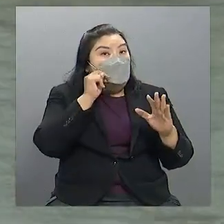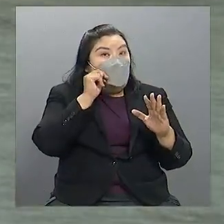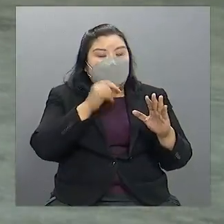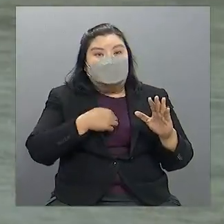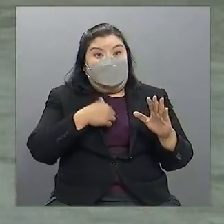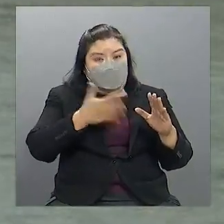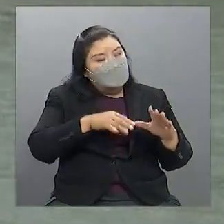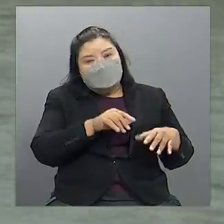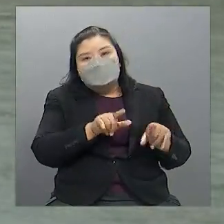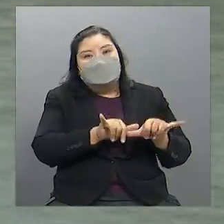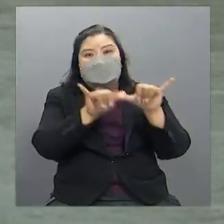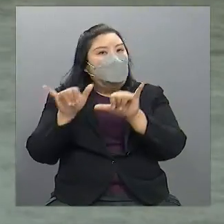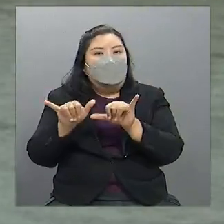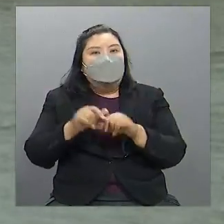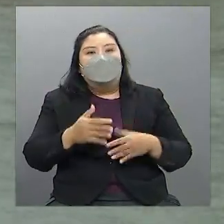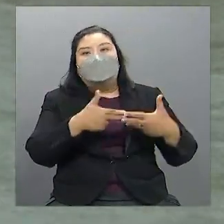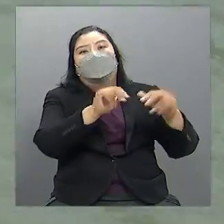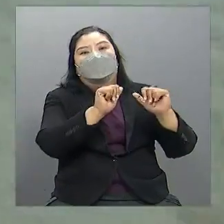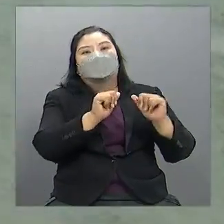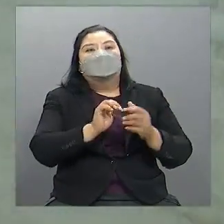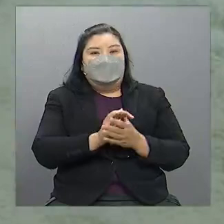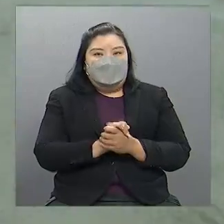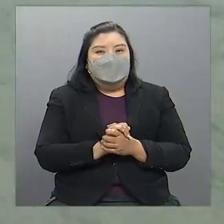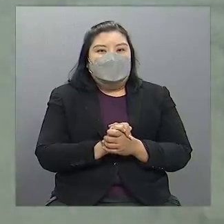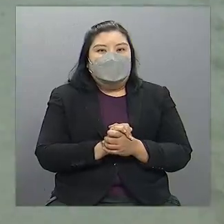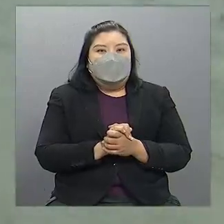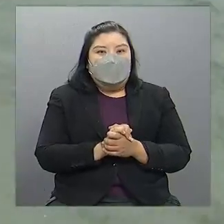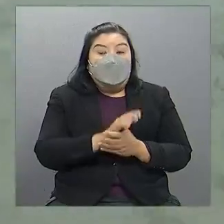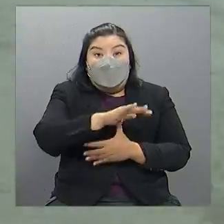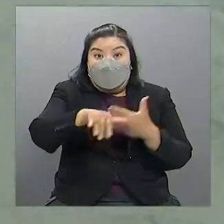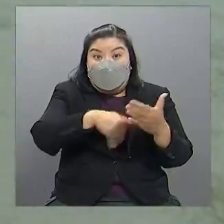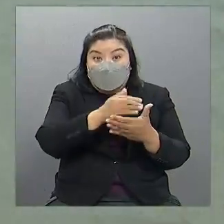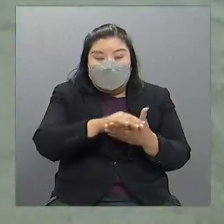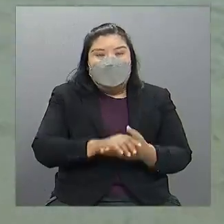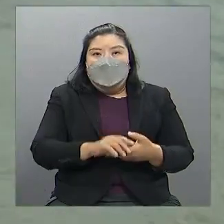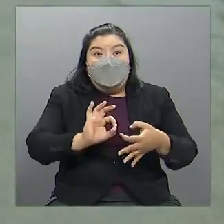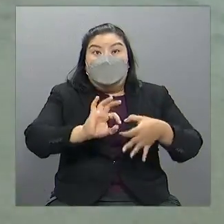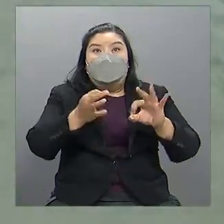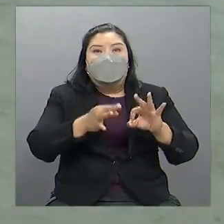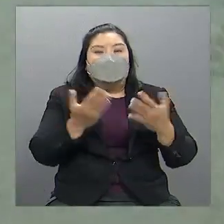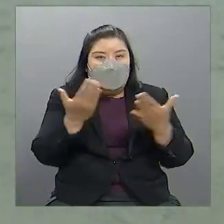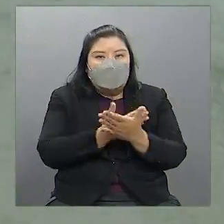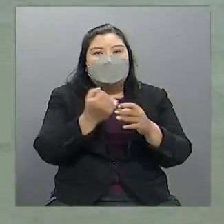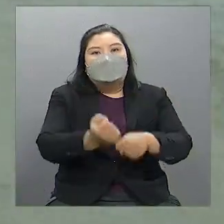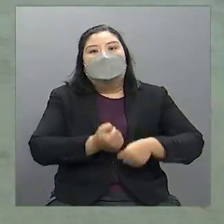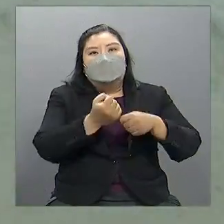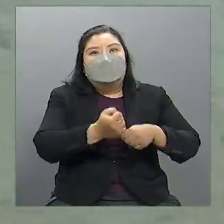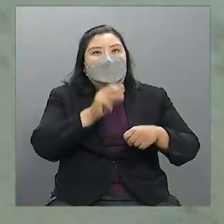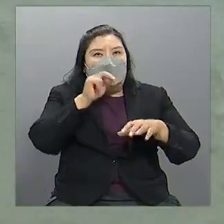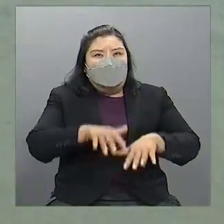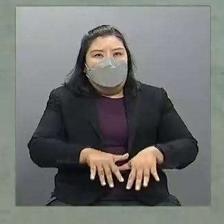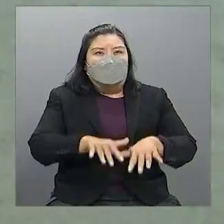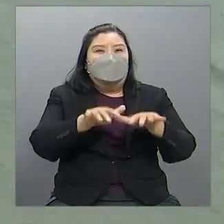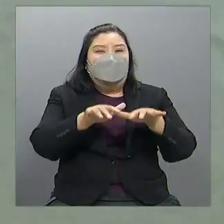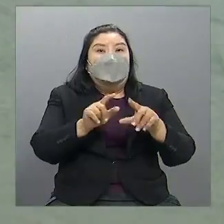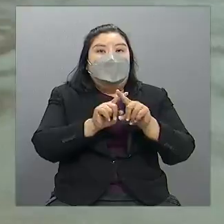ำท่วมเช่นเดียวกันค่ะทำให้ชาวบ้านที่มาร่วมงานศพจะต้องใช้เรือสัญจรไปมาแทนเพราะว่าระดับน้ำนั้นค่อนข้างสูงค่ะแต่ล่าสุดวันนี้ก็